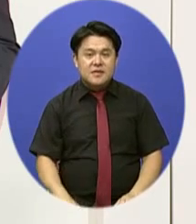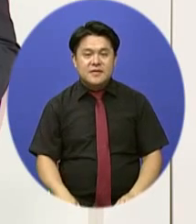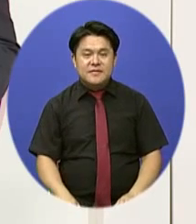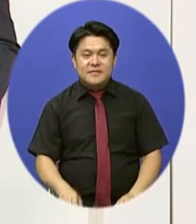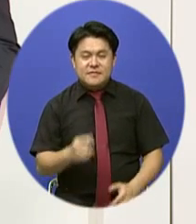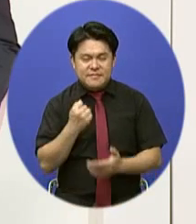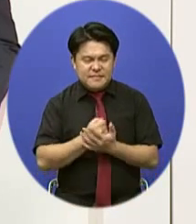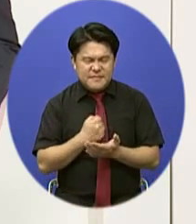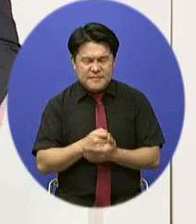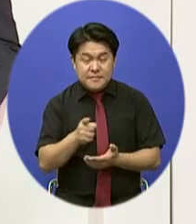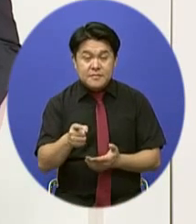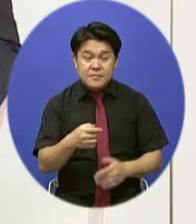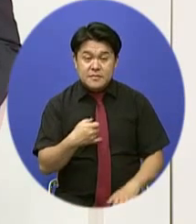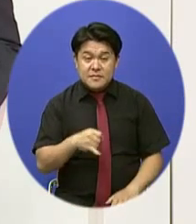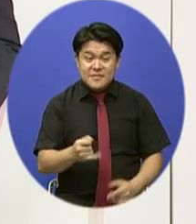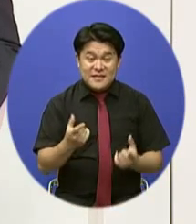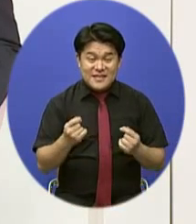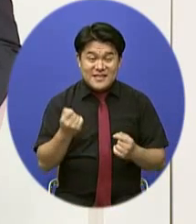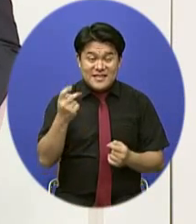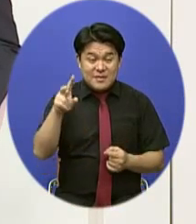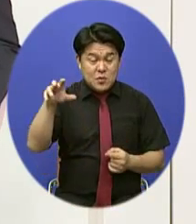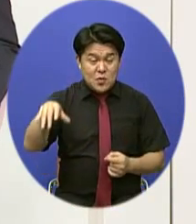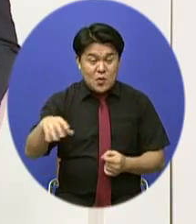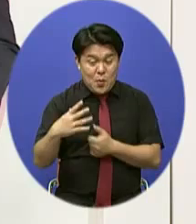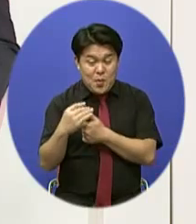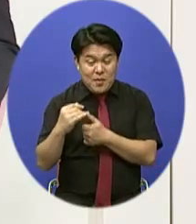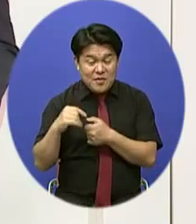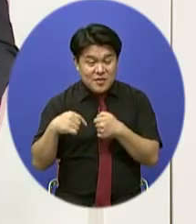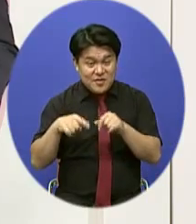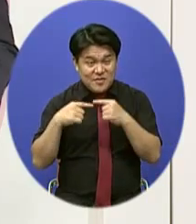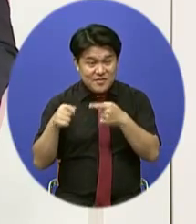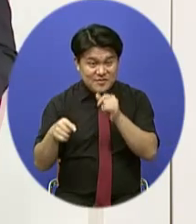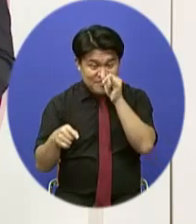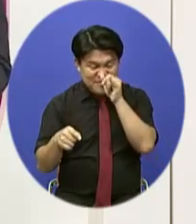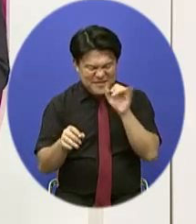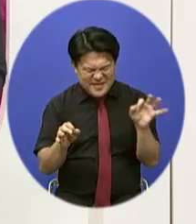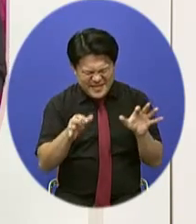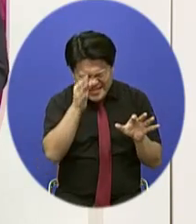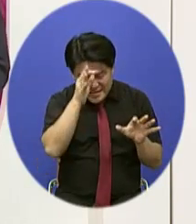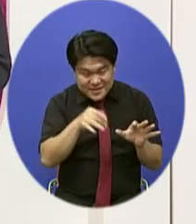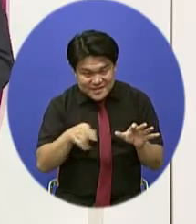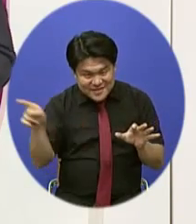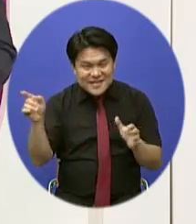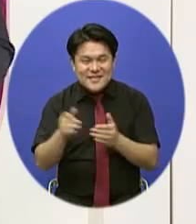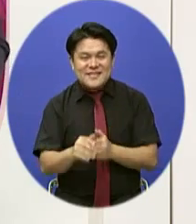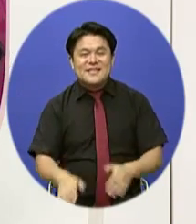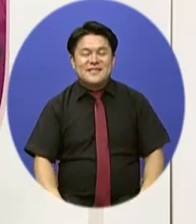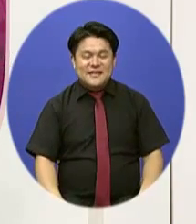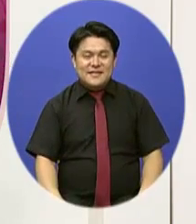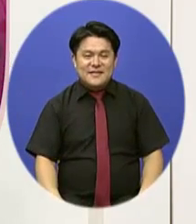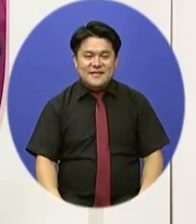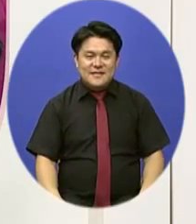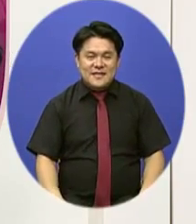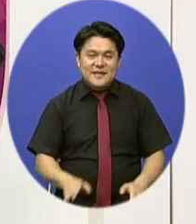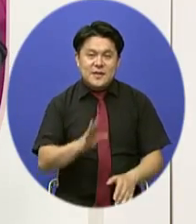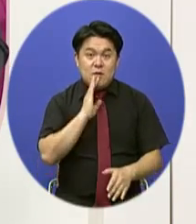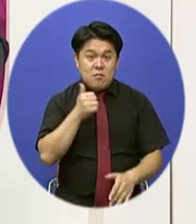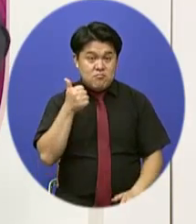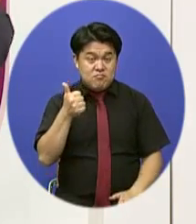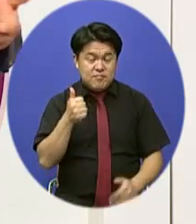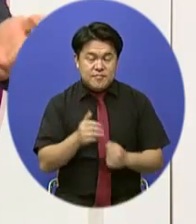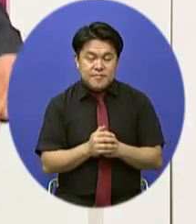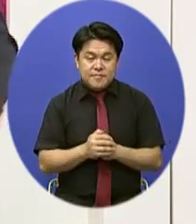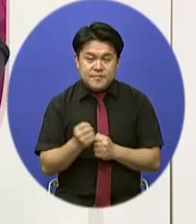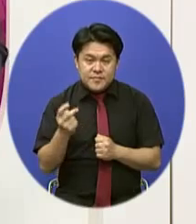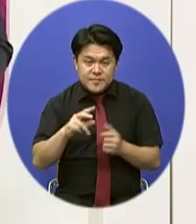네. 딸하고 어디 방송 녹화가 있어서 좀. 네. 자리를 비웠어요. 바쁜 네. 게 좋죠. 예. 네, 얼마나 좋아요.